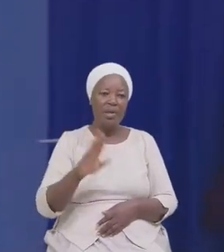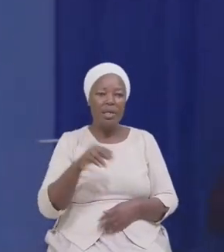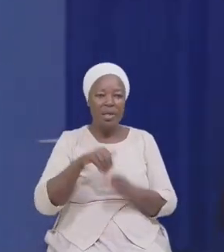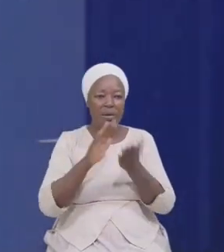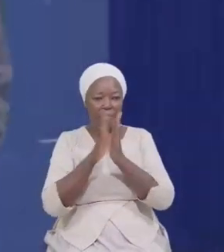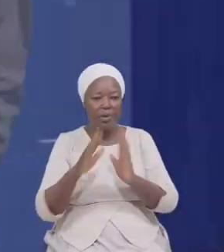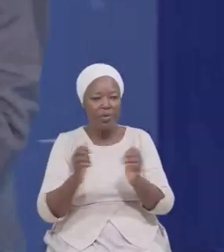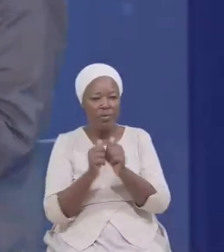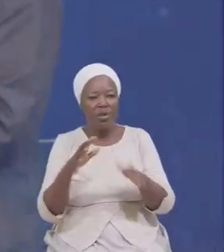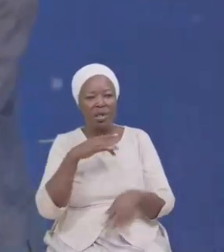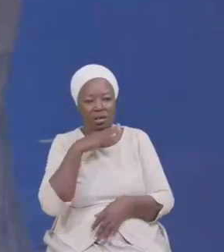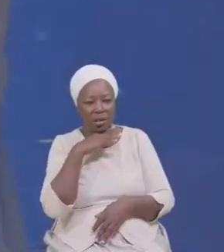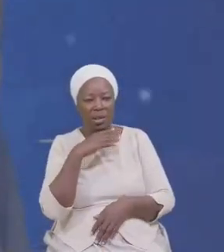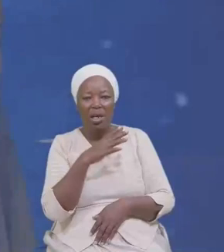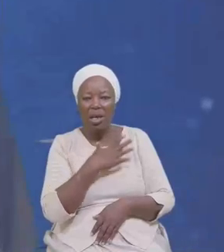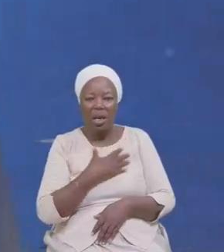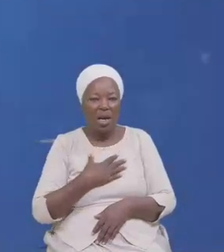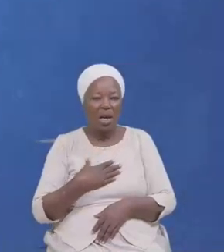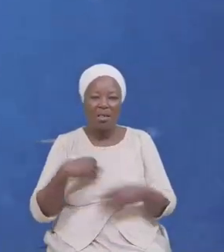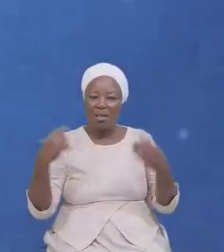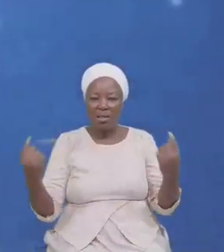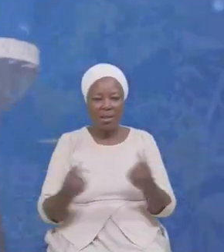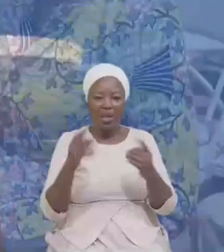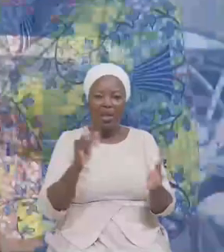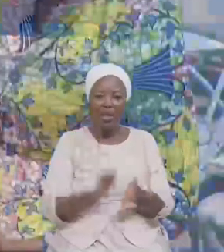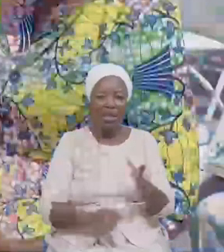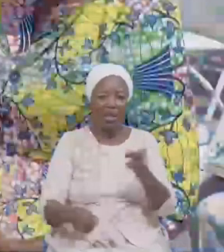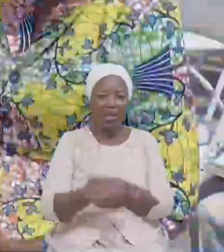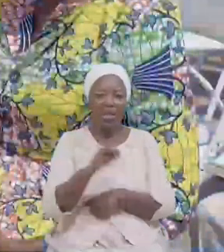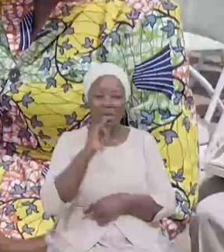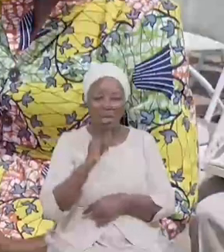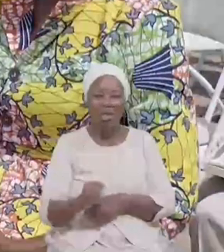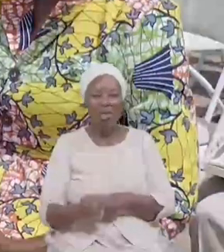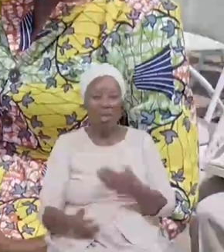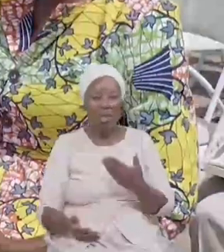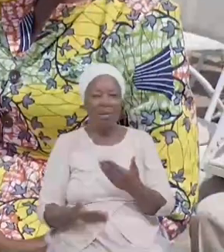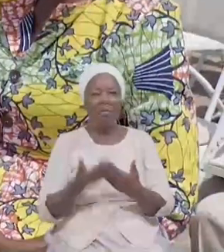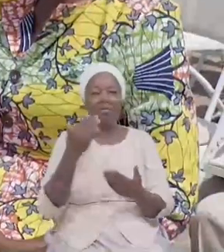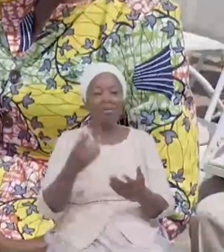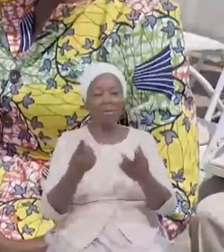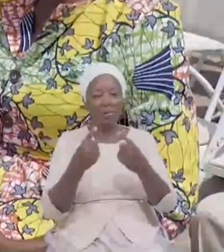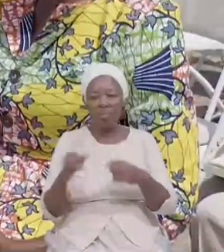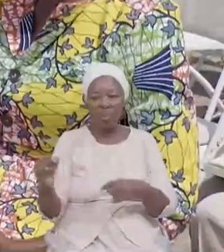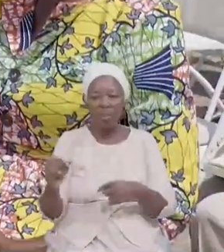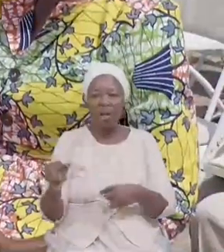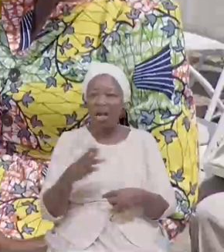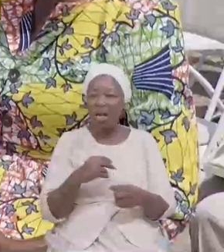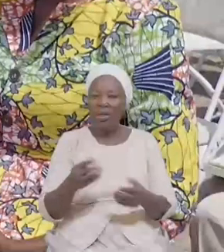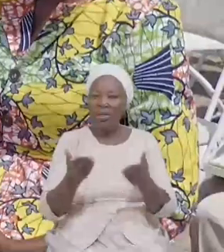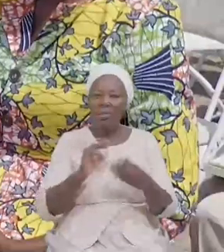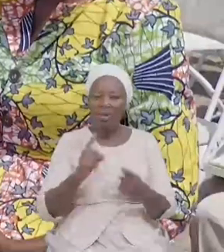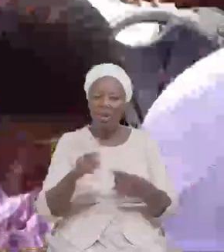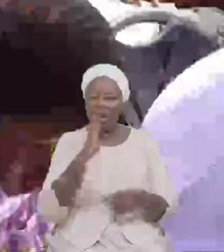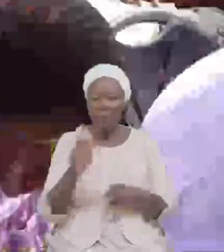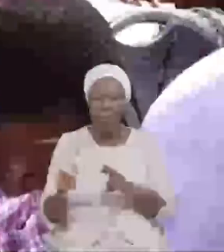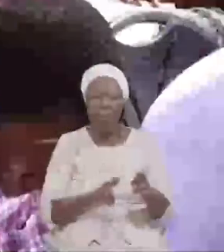paix. Ce jour est sur le point de venir. Christ est sur le point de revenir. Il veut que nous soyons prêts. Rappelez-vous, c'est